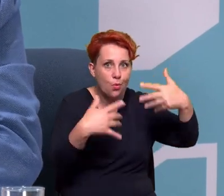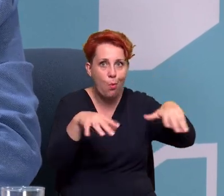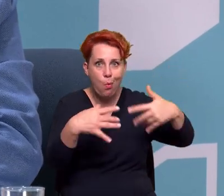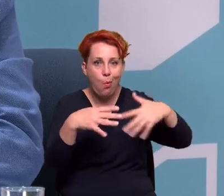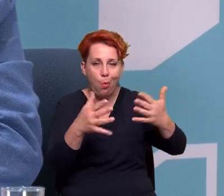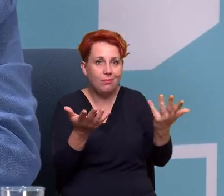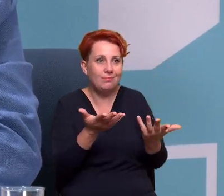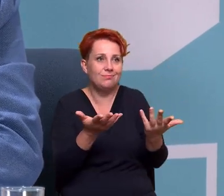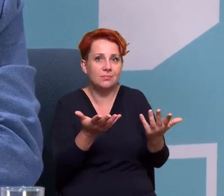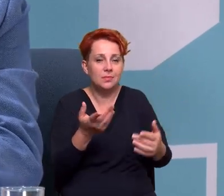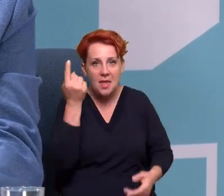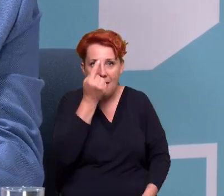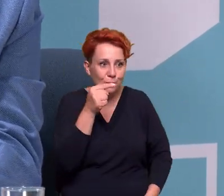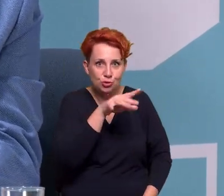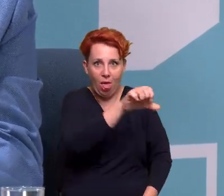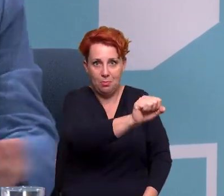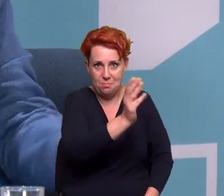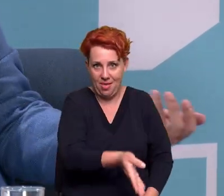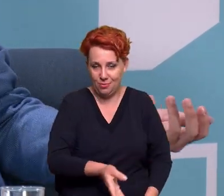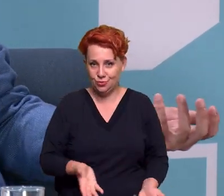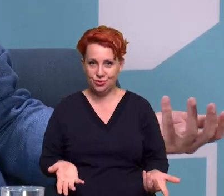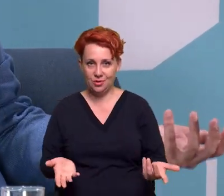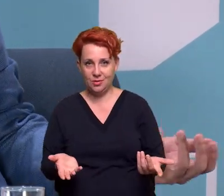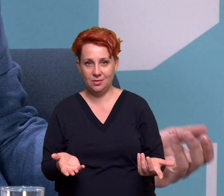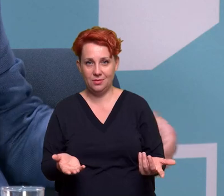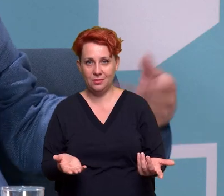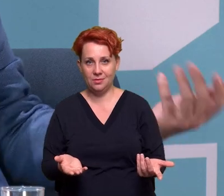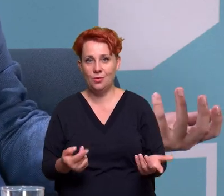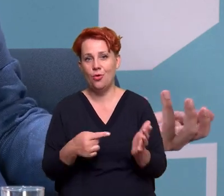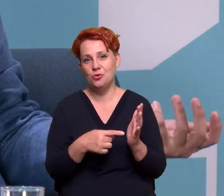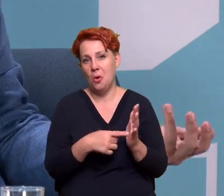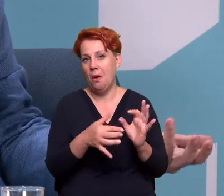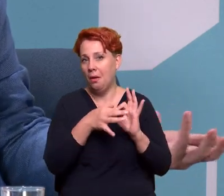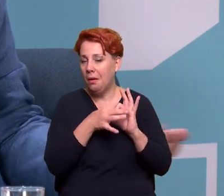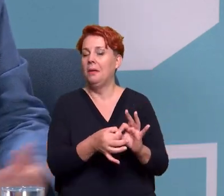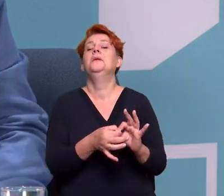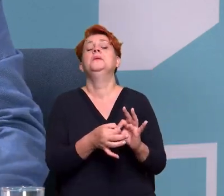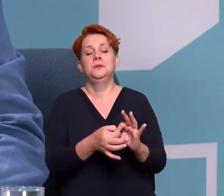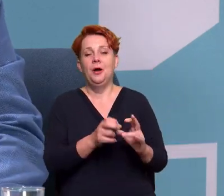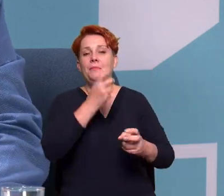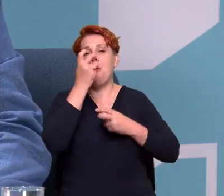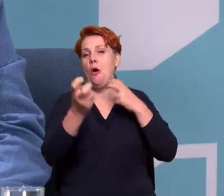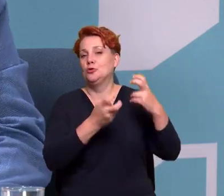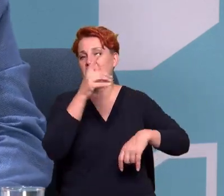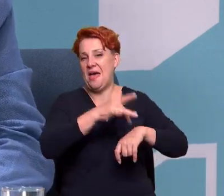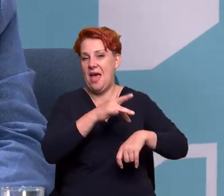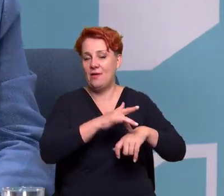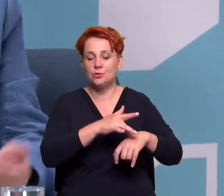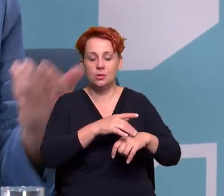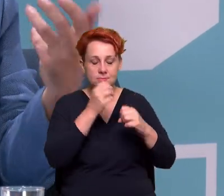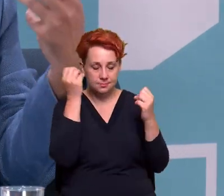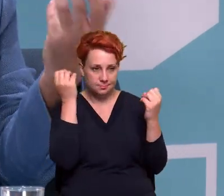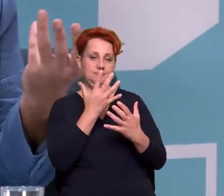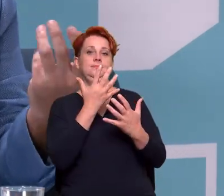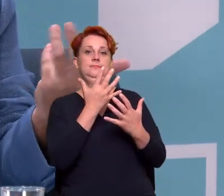dosyć nieoczekiwane, ale to jest jakby właściwie, że to jest w tym sensie widmo ontologiczne, tak? To znaczy w tym sensie, że tego się nie spodziewamy,